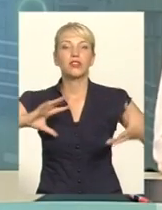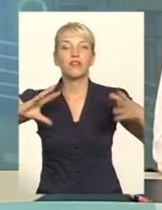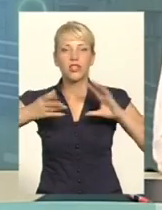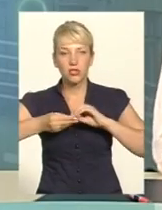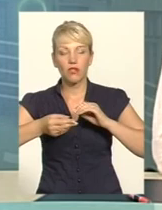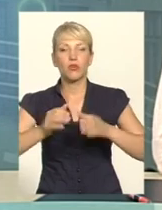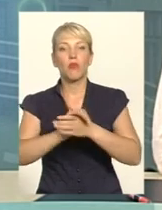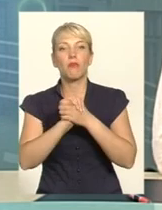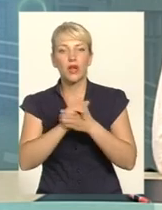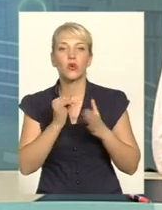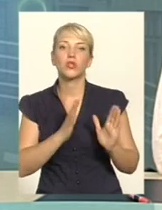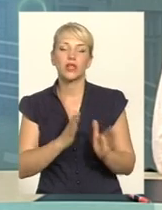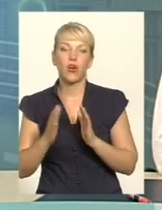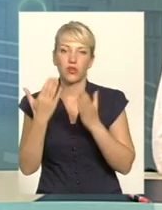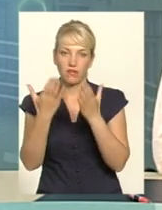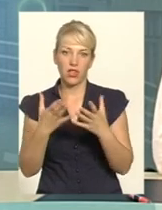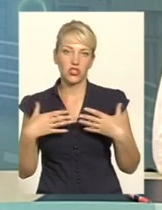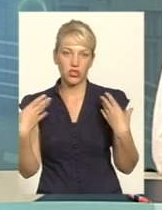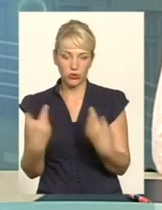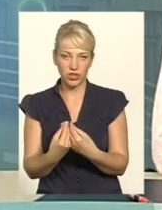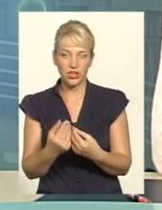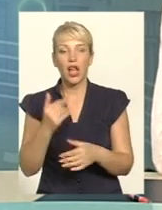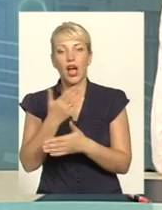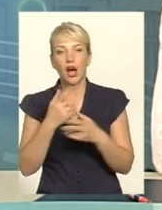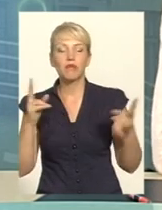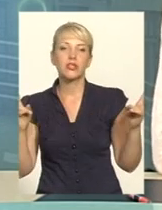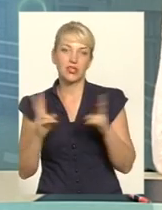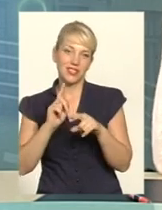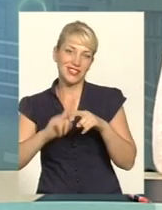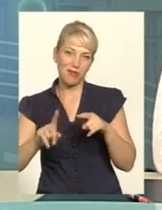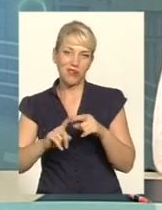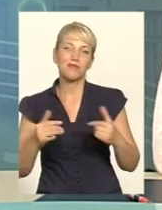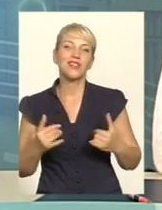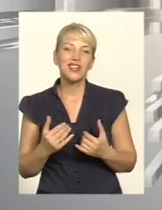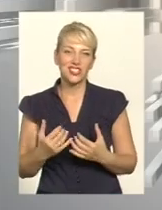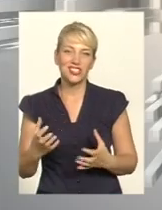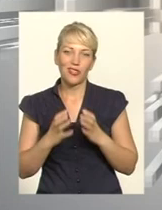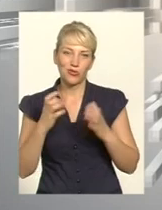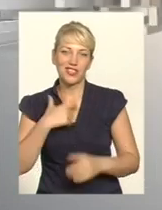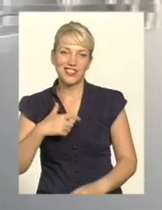миру та злагоди у ваших родинах. А ми побачимось незабаром. Шануйтеся.